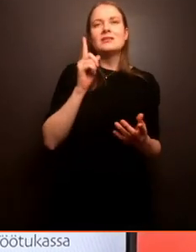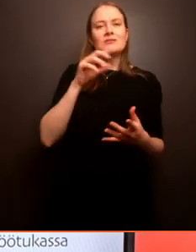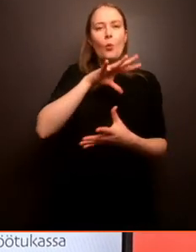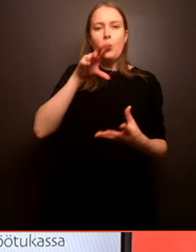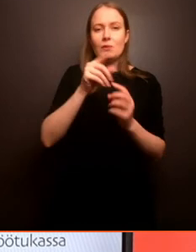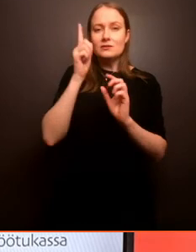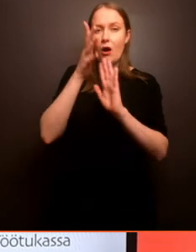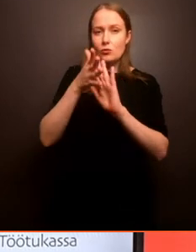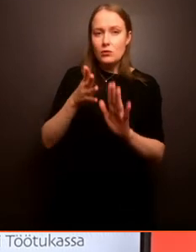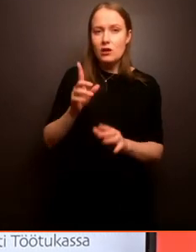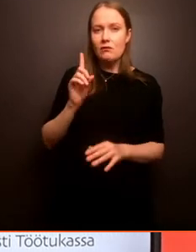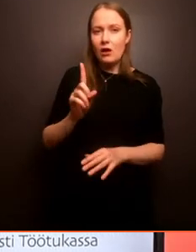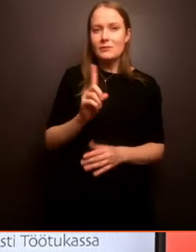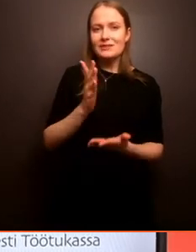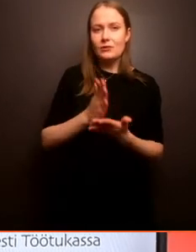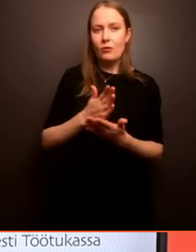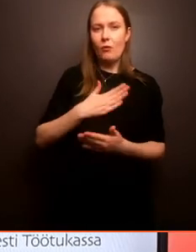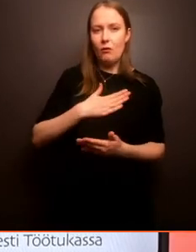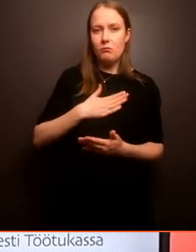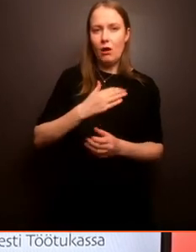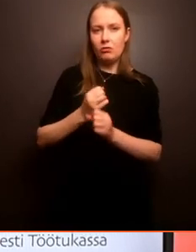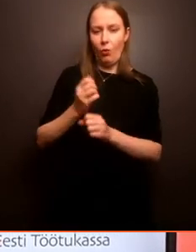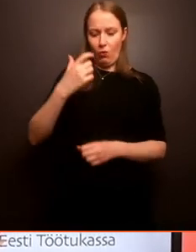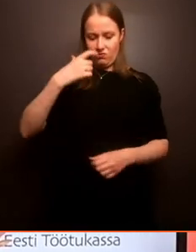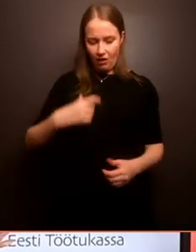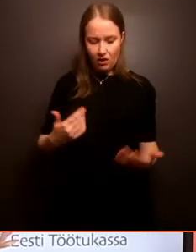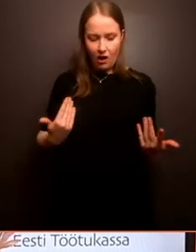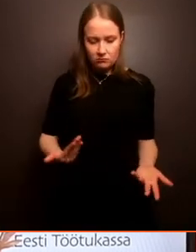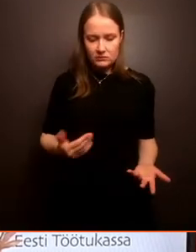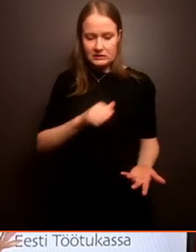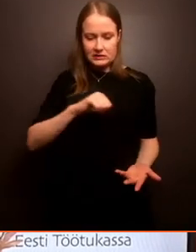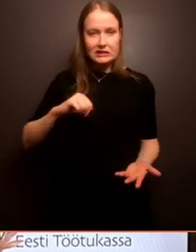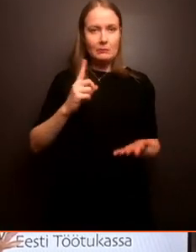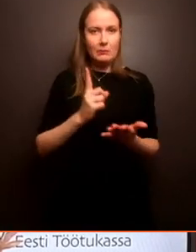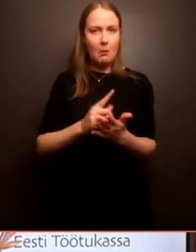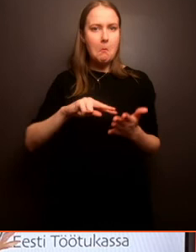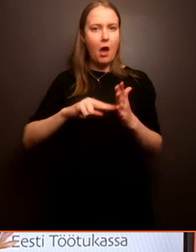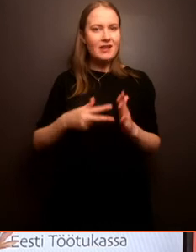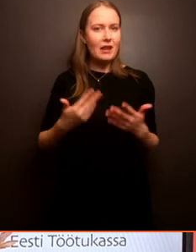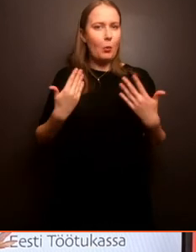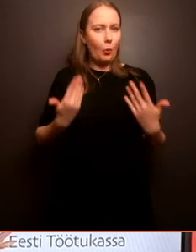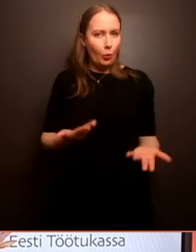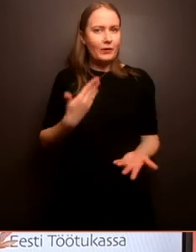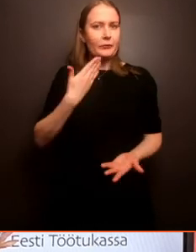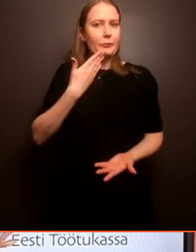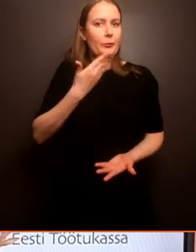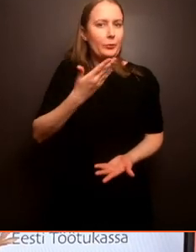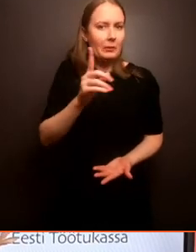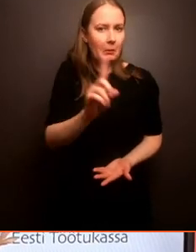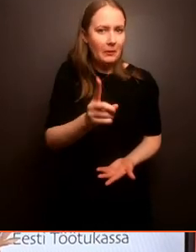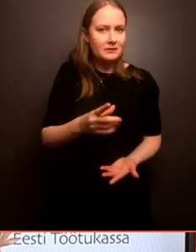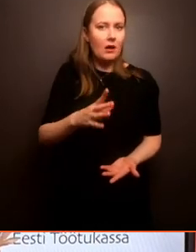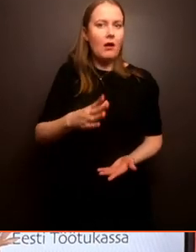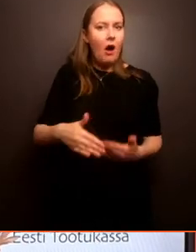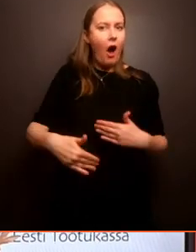aga et mis on need minu tegevused, mida ma peaksin just kui töötajana ise planeerima, et mis aitaksid siis mul